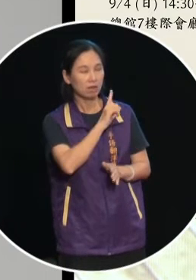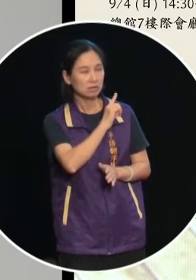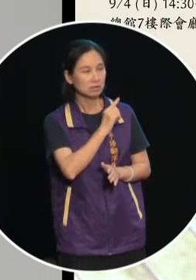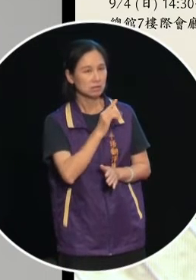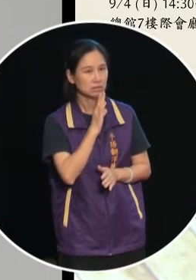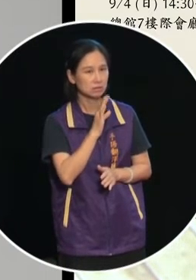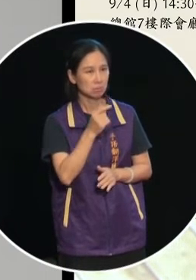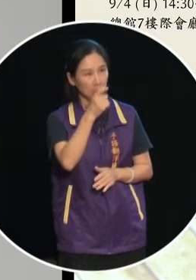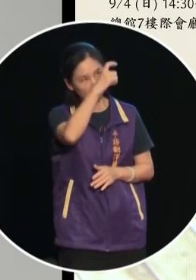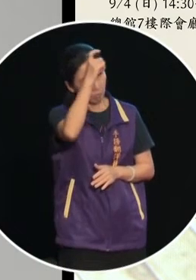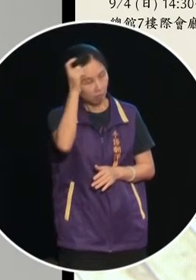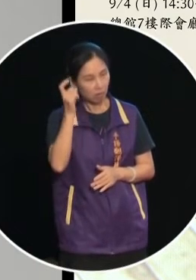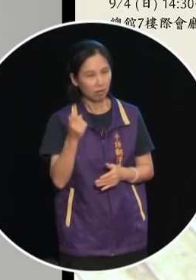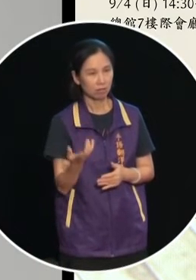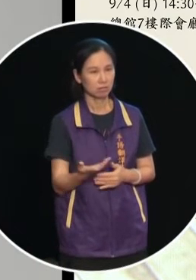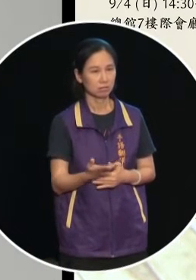问号。